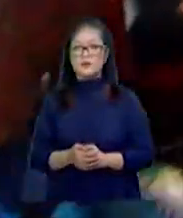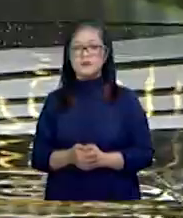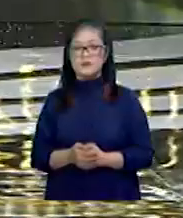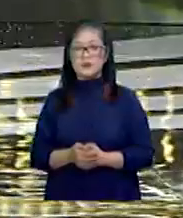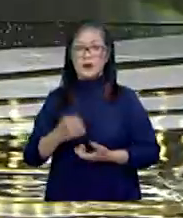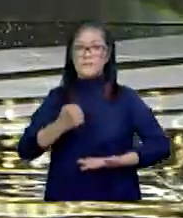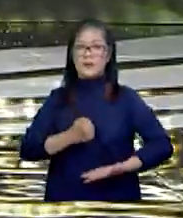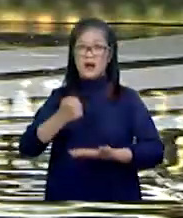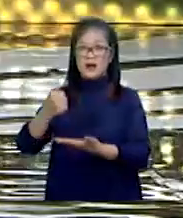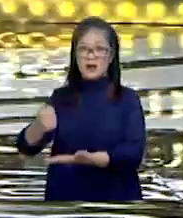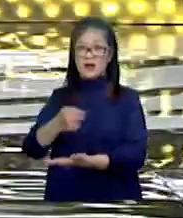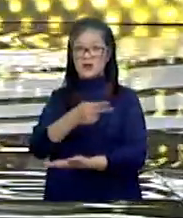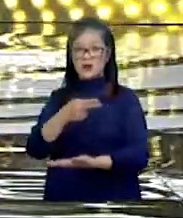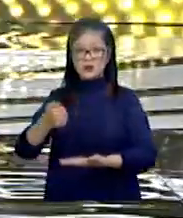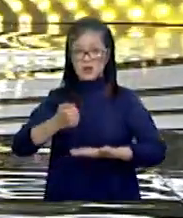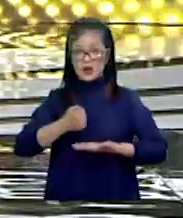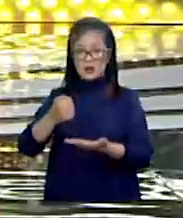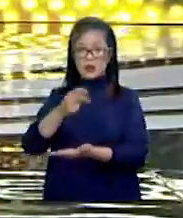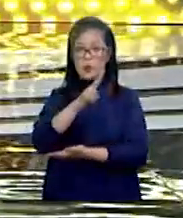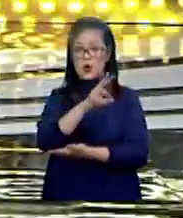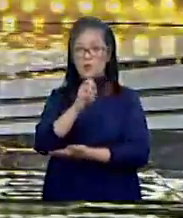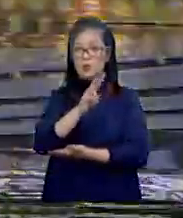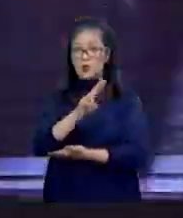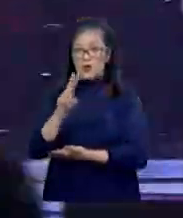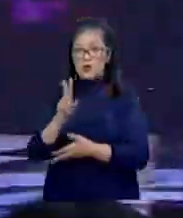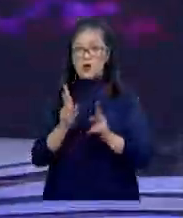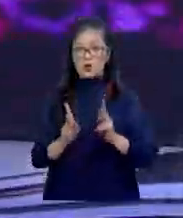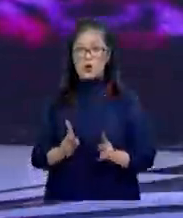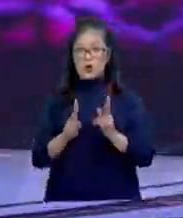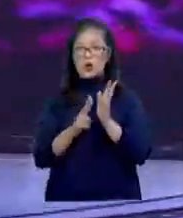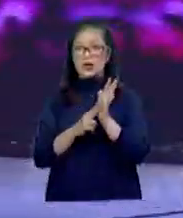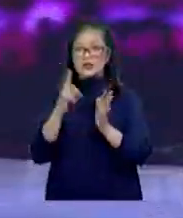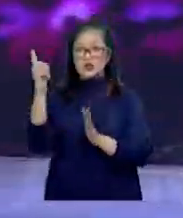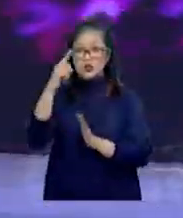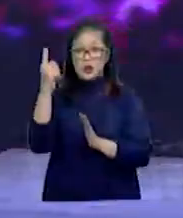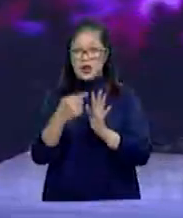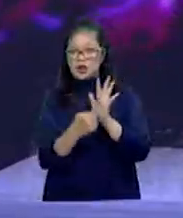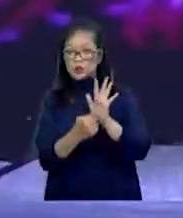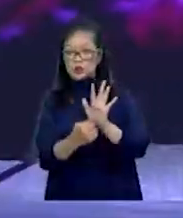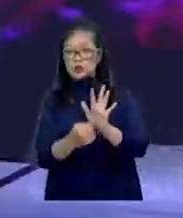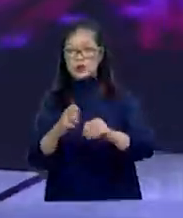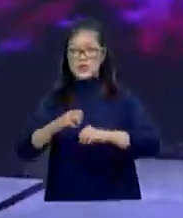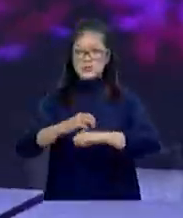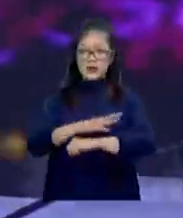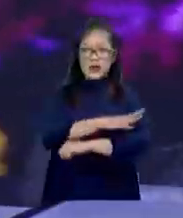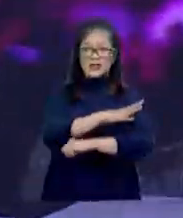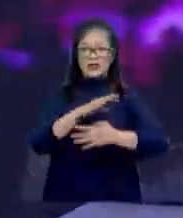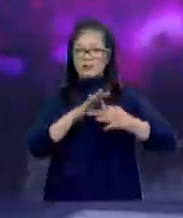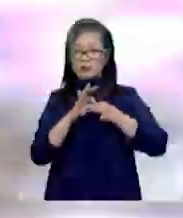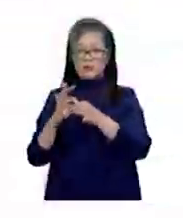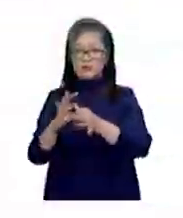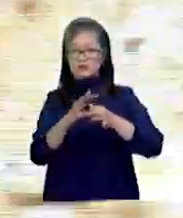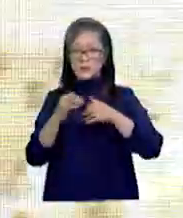Award 2022 dianugerahkan kepada sejumlah tokoh nasional dan daerah yang menunjukkan langkah inspiratif dan kolaboratif untuk